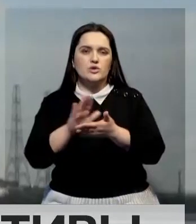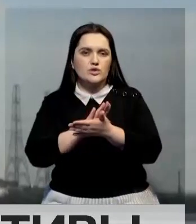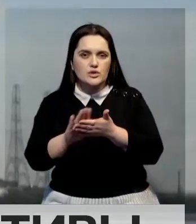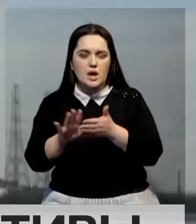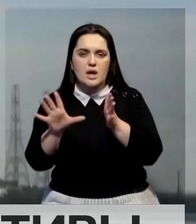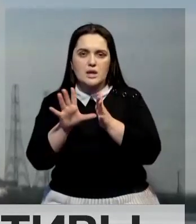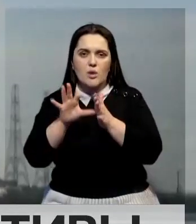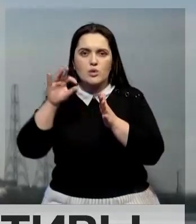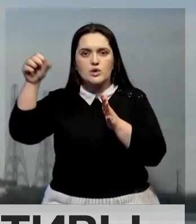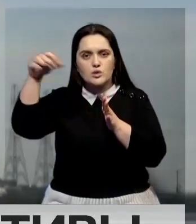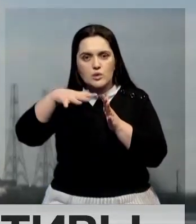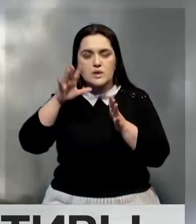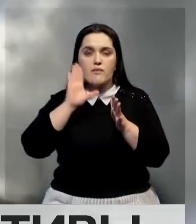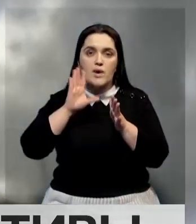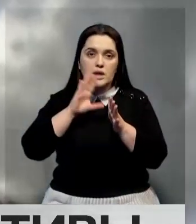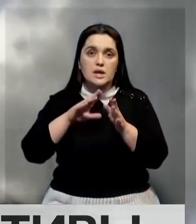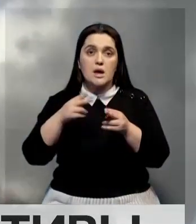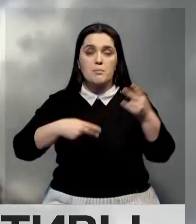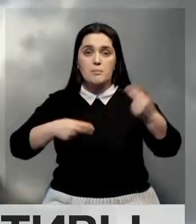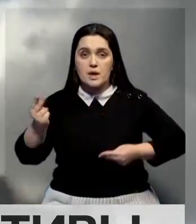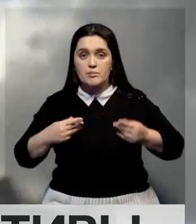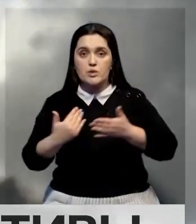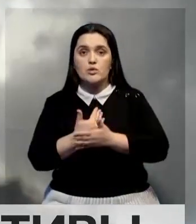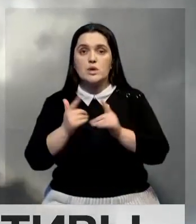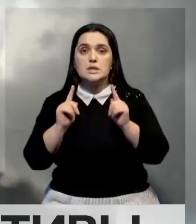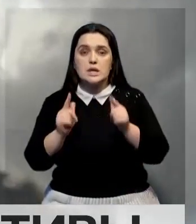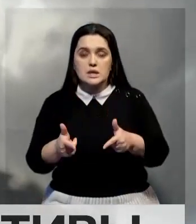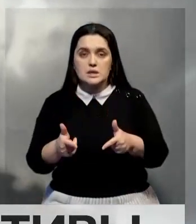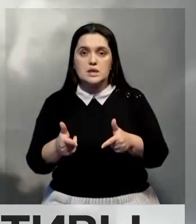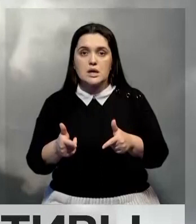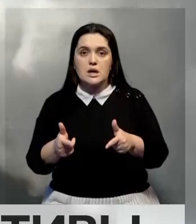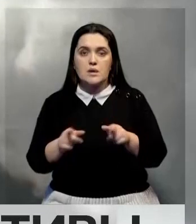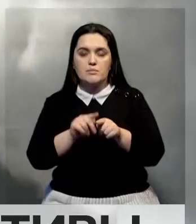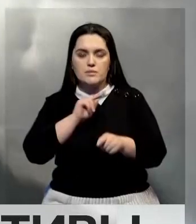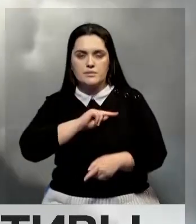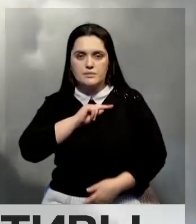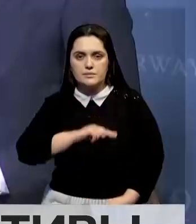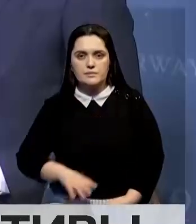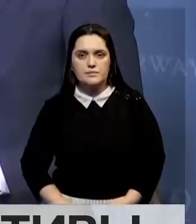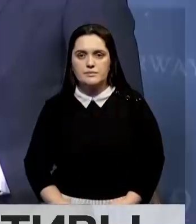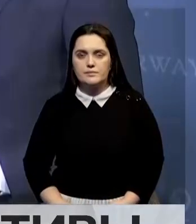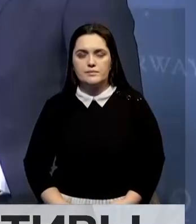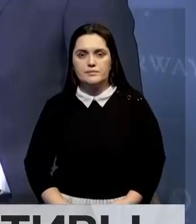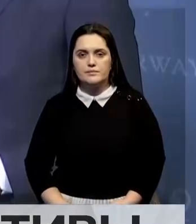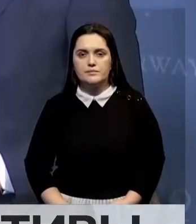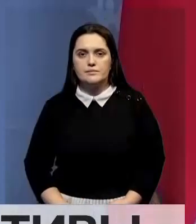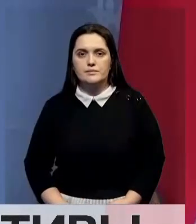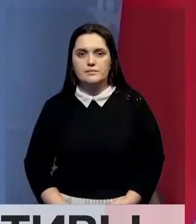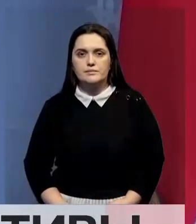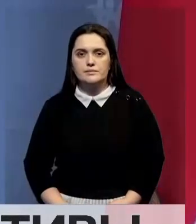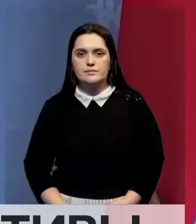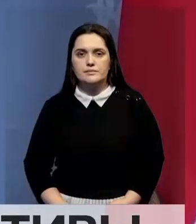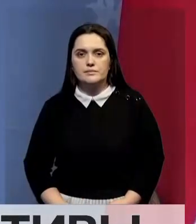возобновляемых источников энергии. Недавно страны подписали новое соглашение в сотрудничестве в этой сфере.